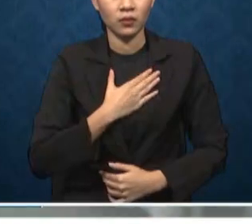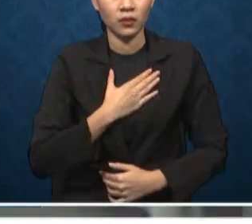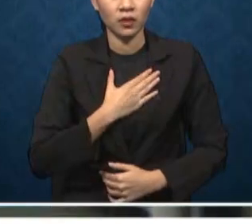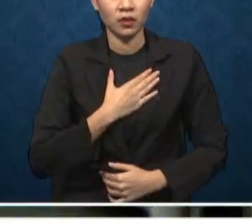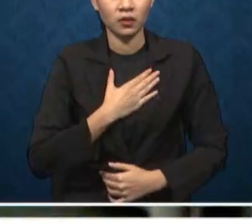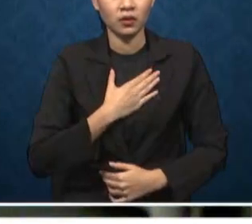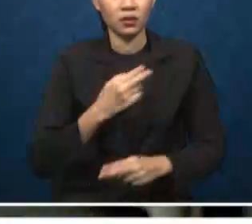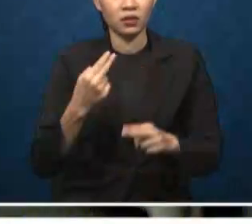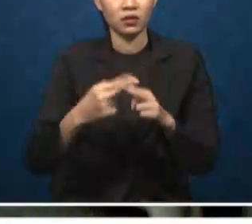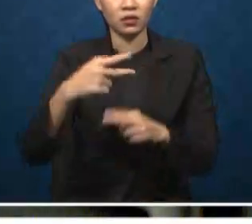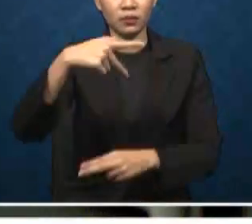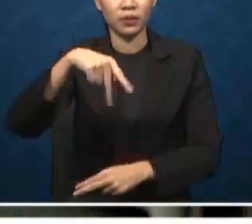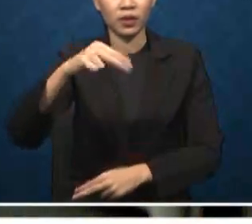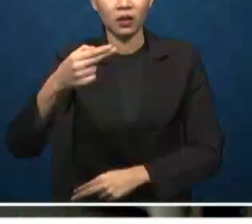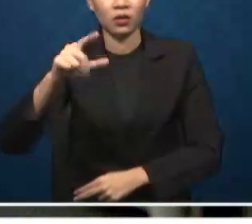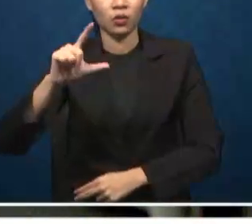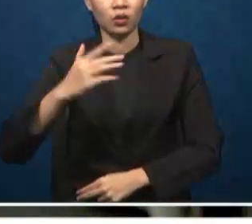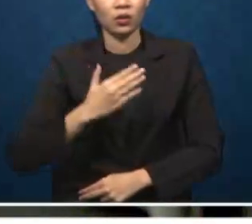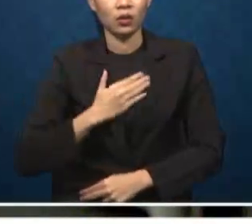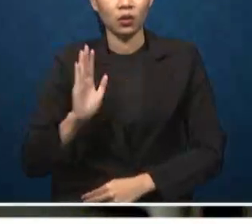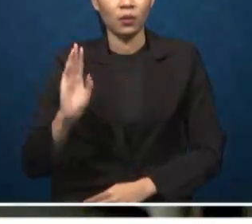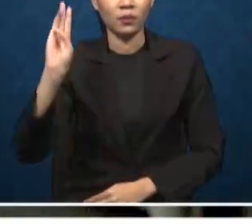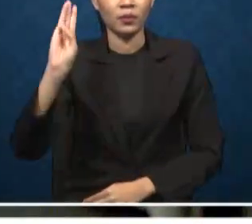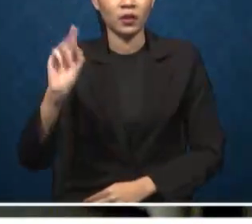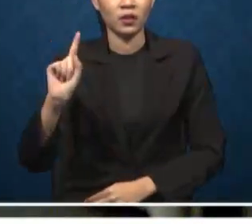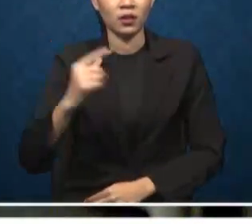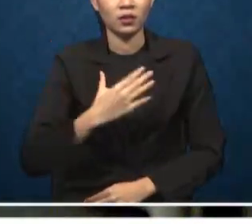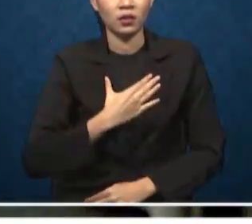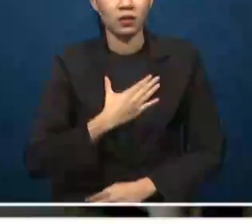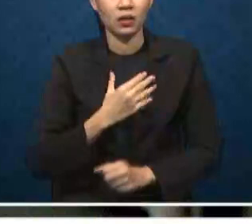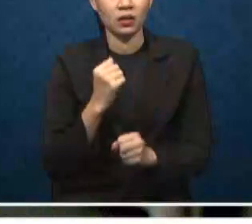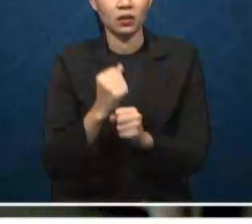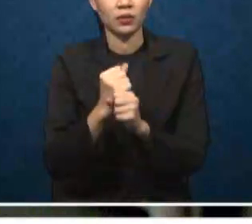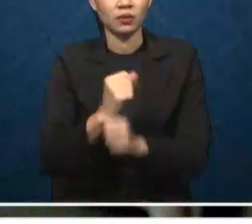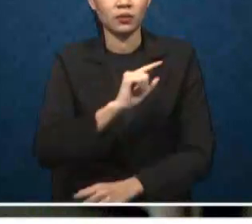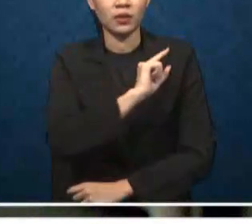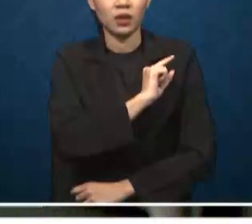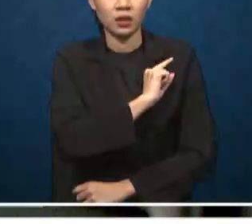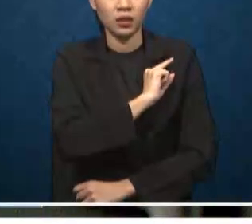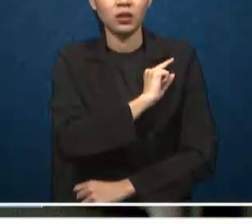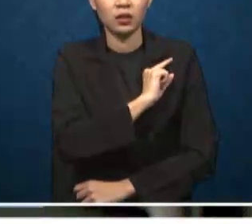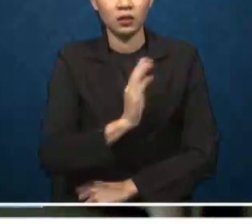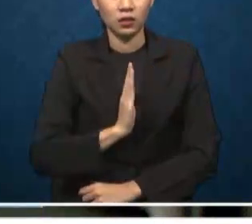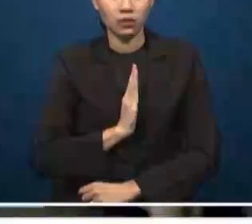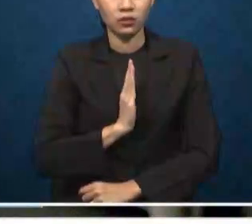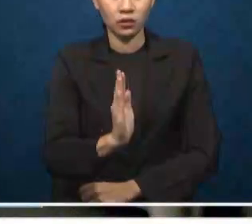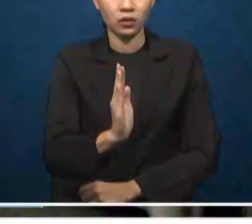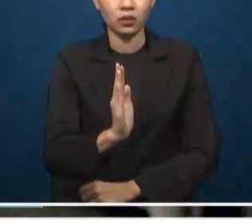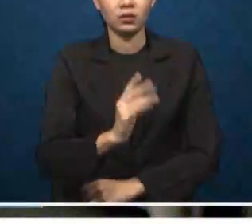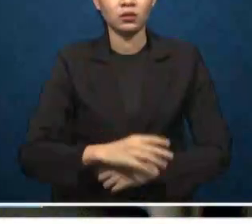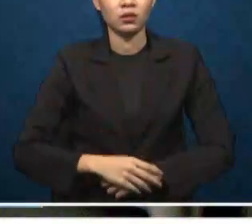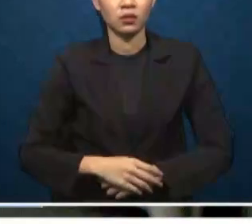สง่าเนตรขอปฏิญาณว่าข้าพเจ้าจะปฏิบัติหน้าที่ด้วยความซื่อสัตย์สุจริต